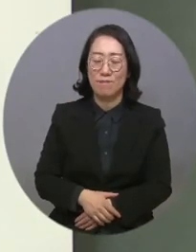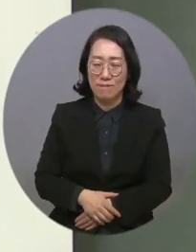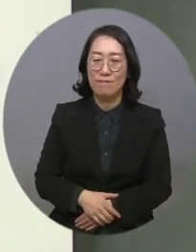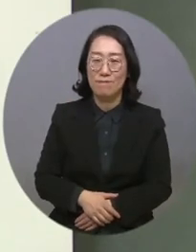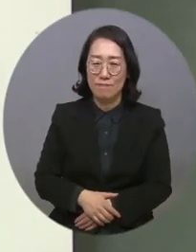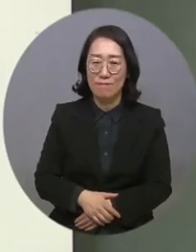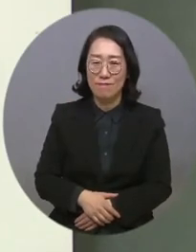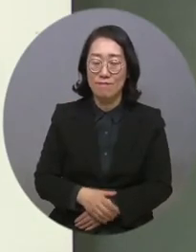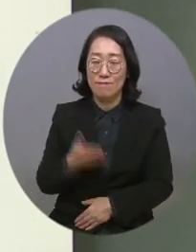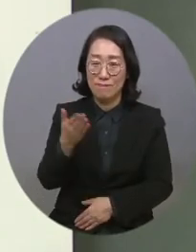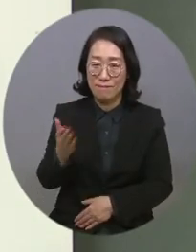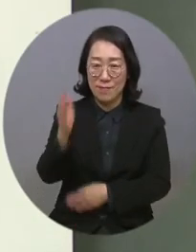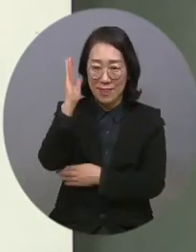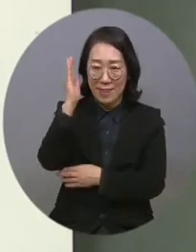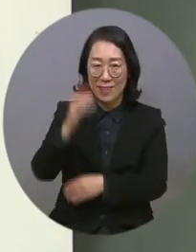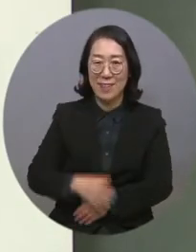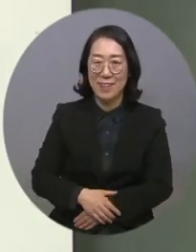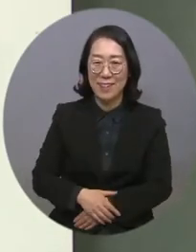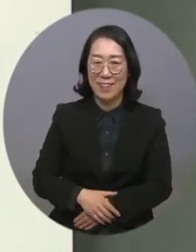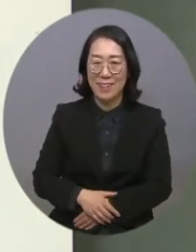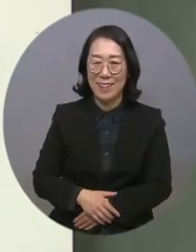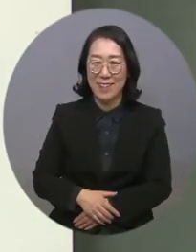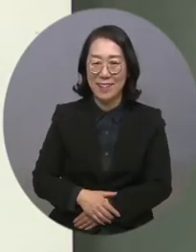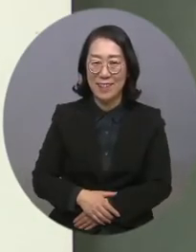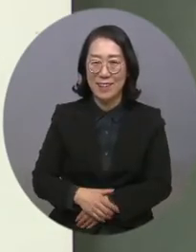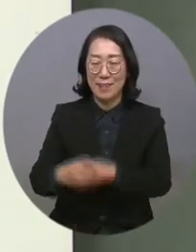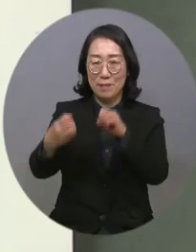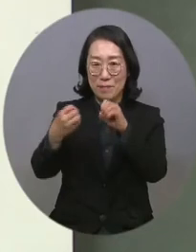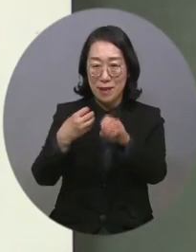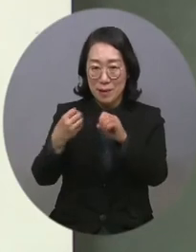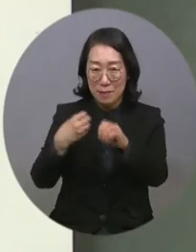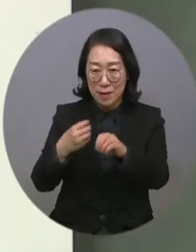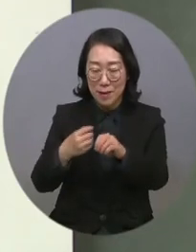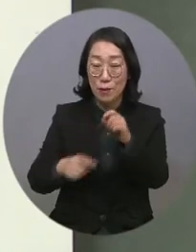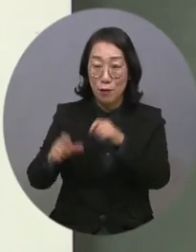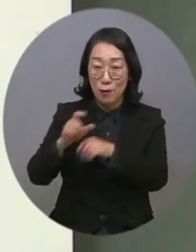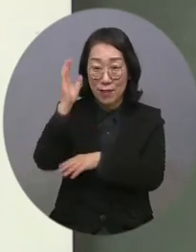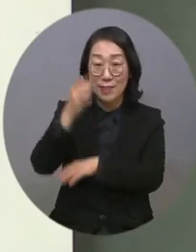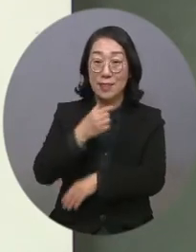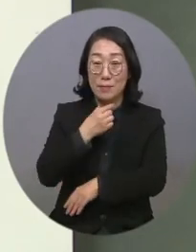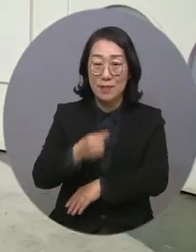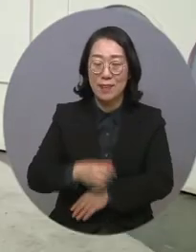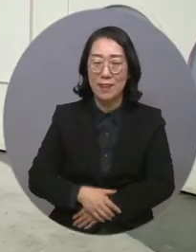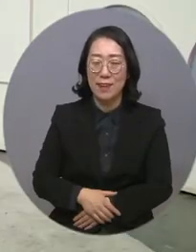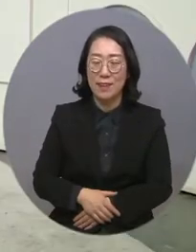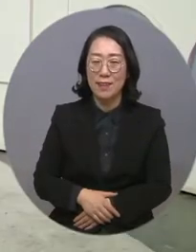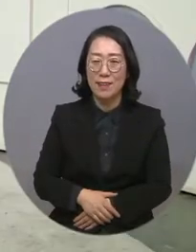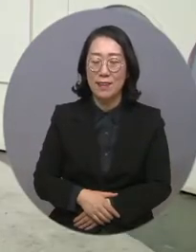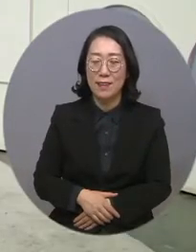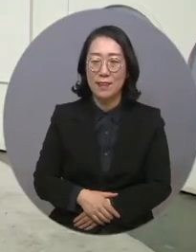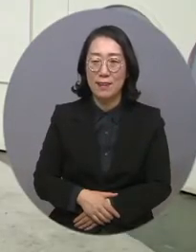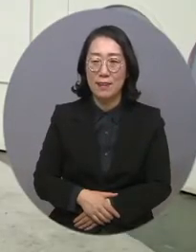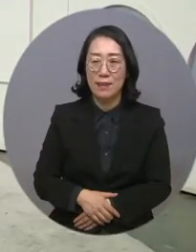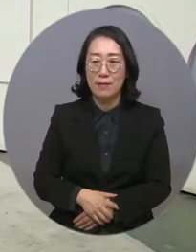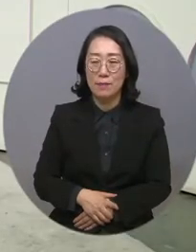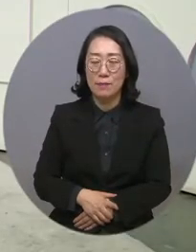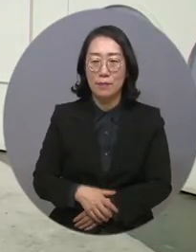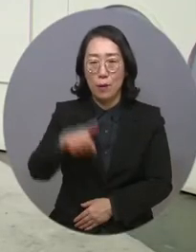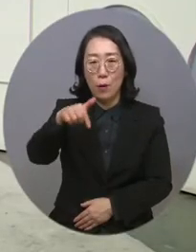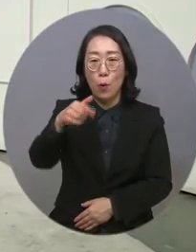말씀을 단답으로 쭉 하시다 보니까 한두 가지 더 여쭤보고 싶어요. 예. 그 괴테가